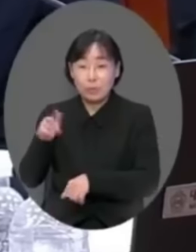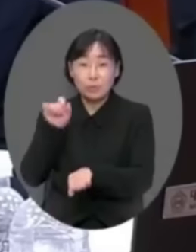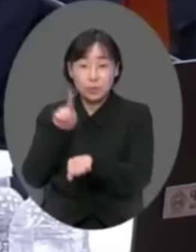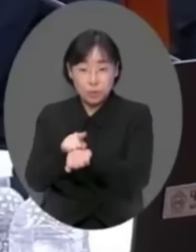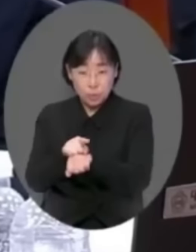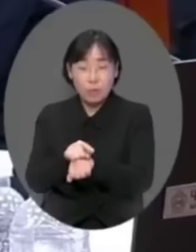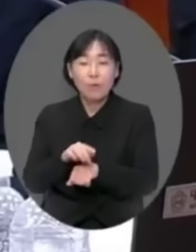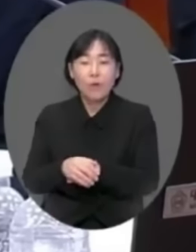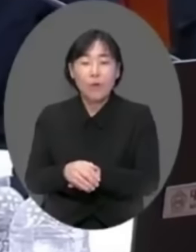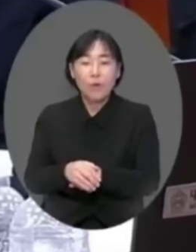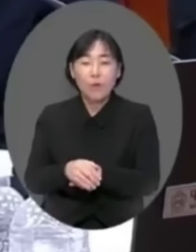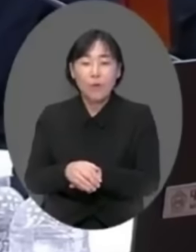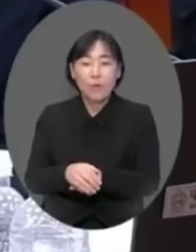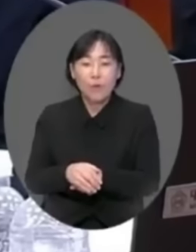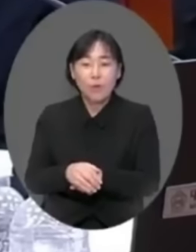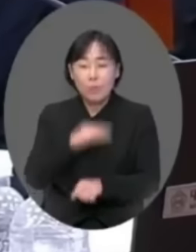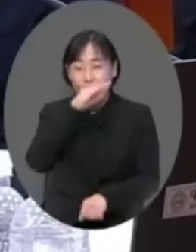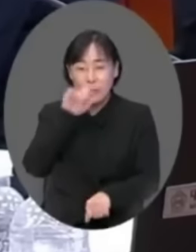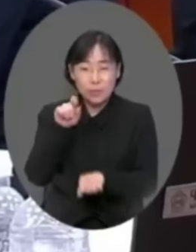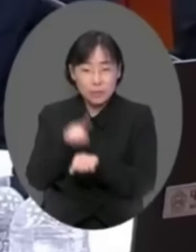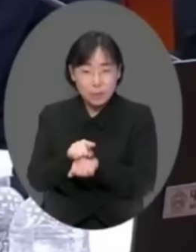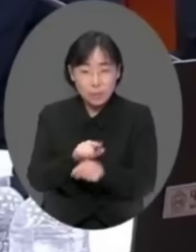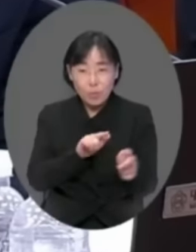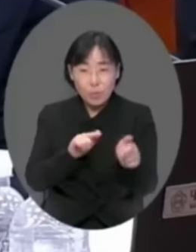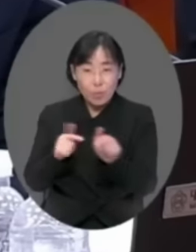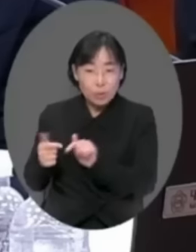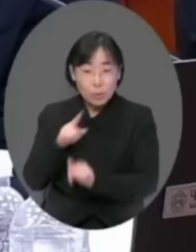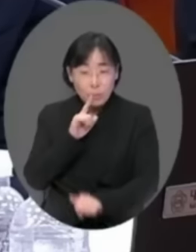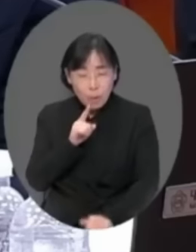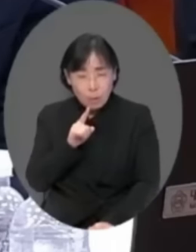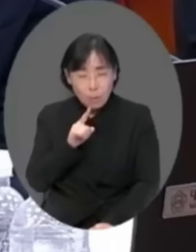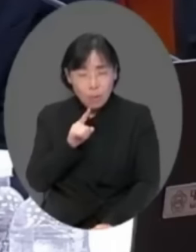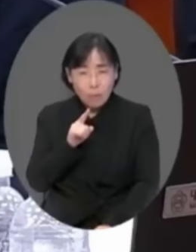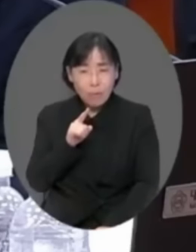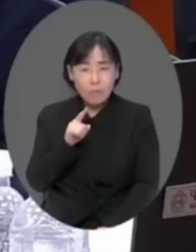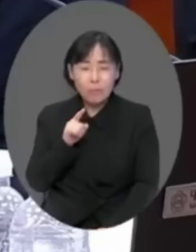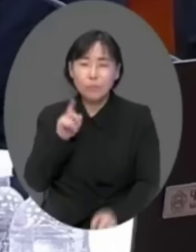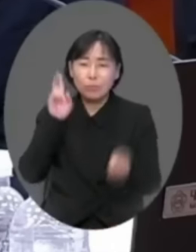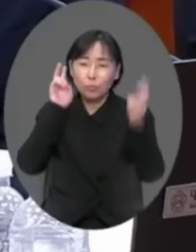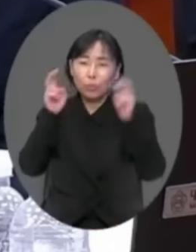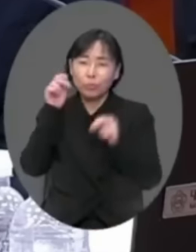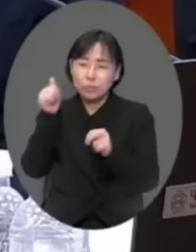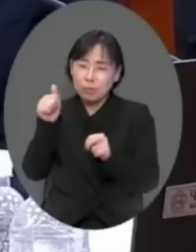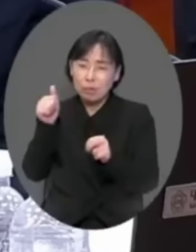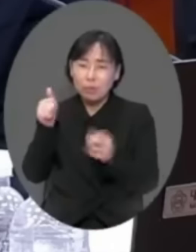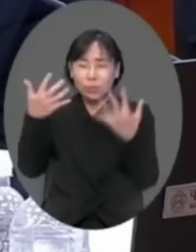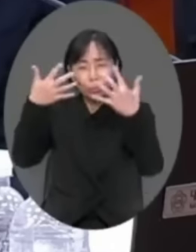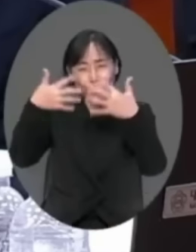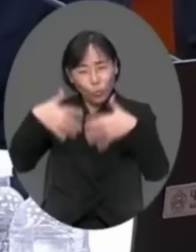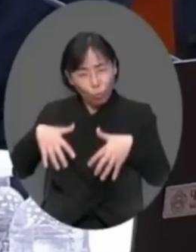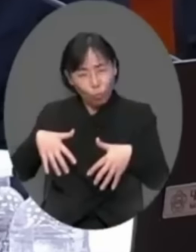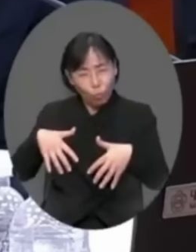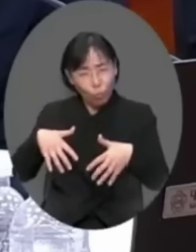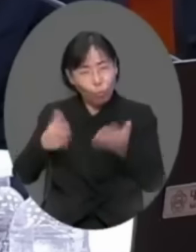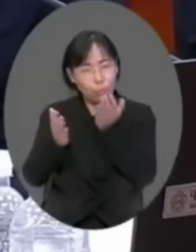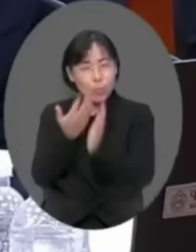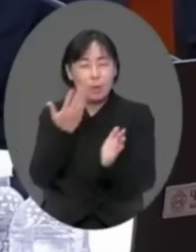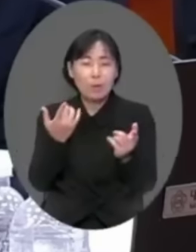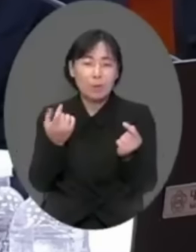능력이 세 가지 중에 코하고 연관된게 뭐 있습니까 우리가 유추해 보건데 김건희 여사의